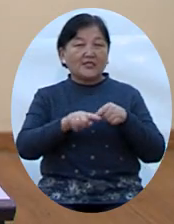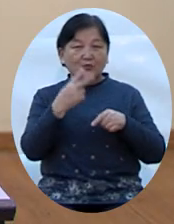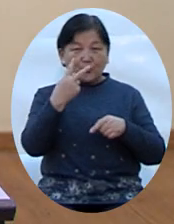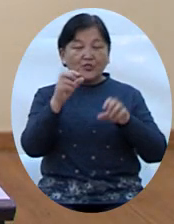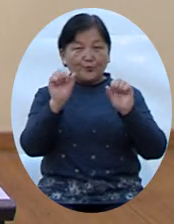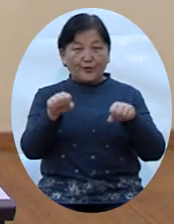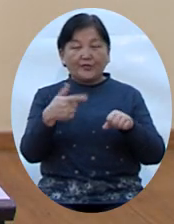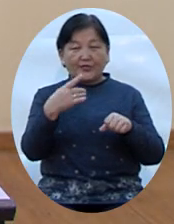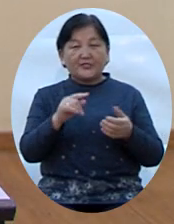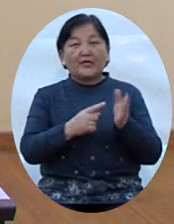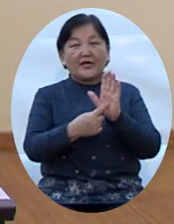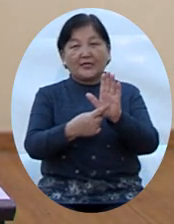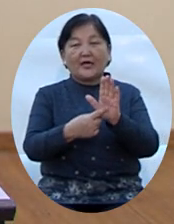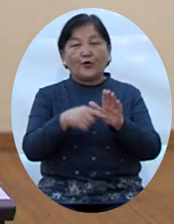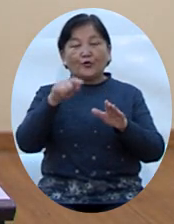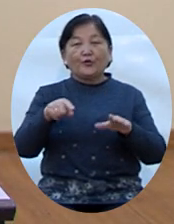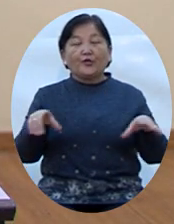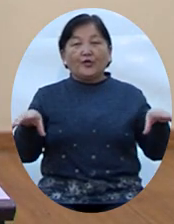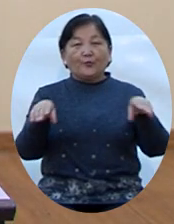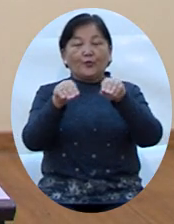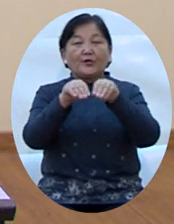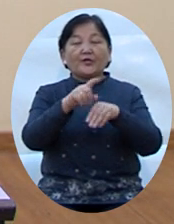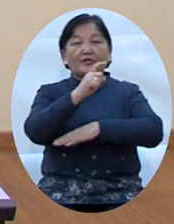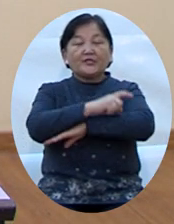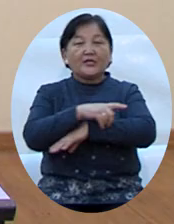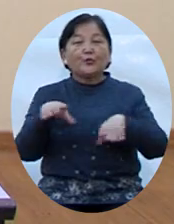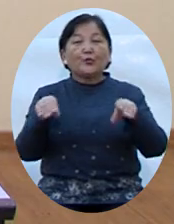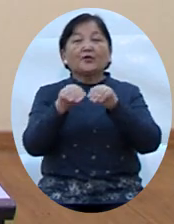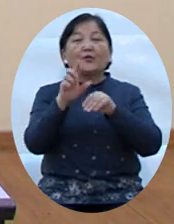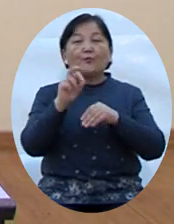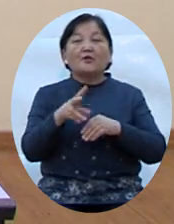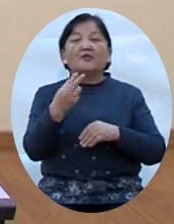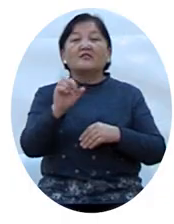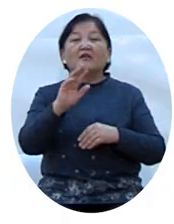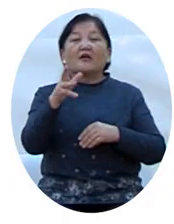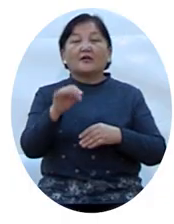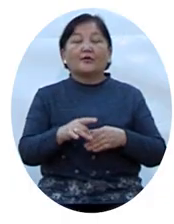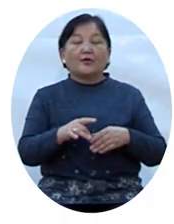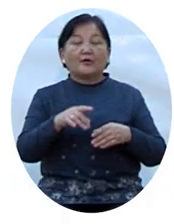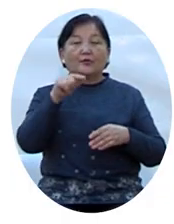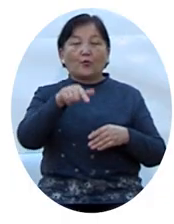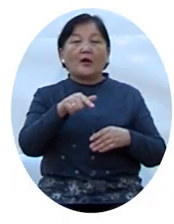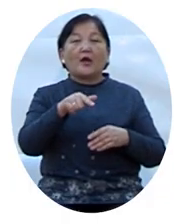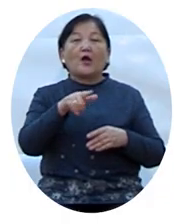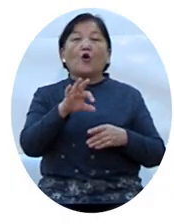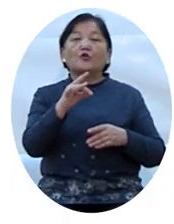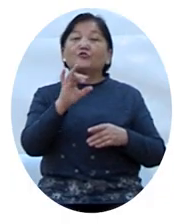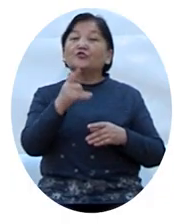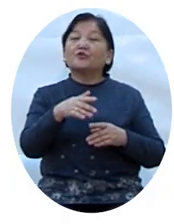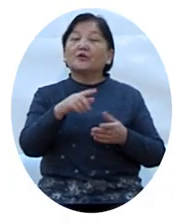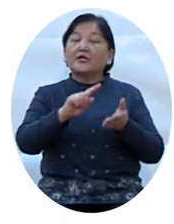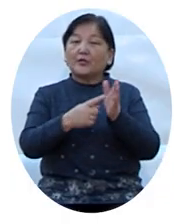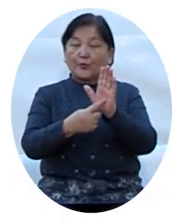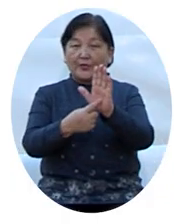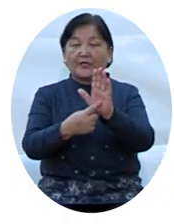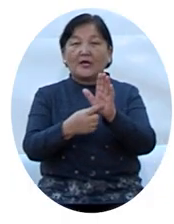За тэгэхээр өнөөдрийн үдсэн хичээлийн эргэнийг санал индикаторыг бодисын орчин илрүүлэхэд ашиглаж болно. За